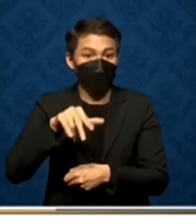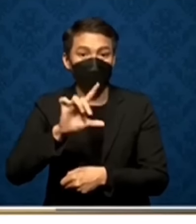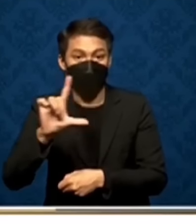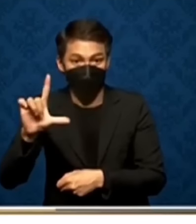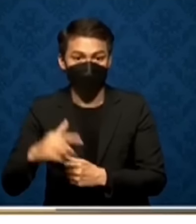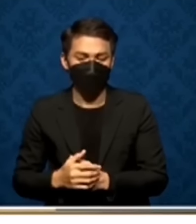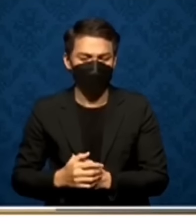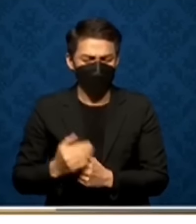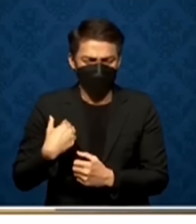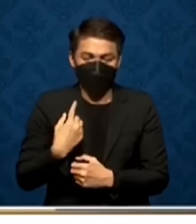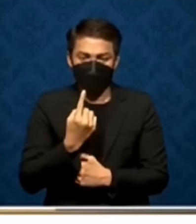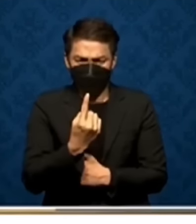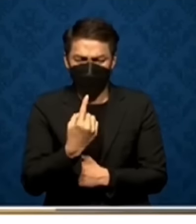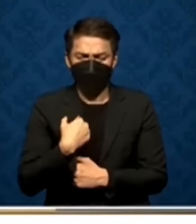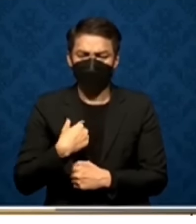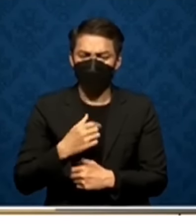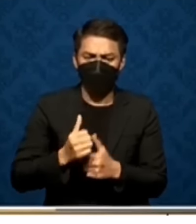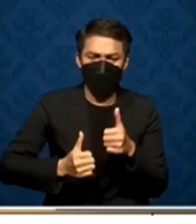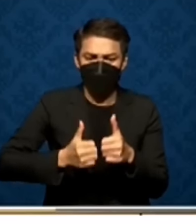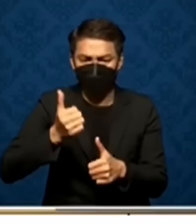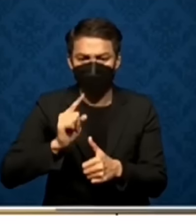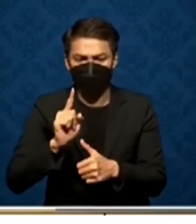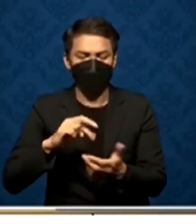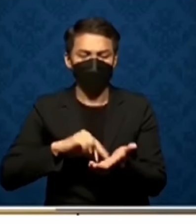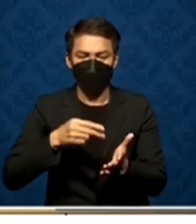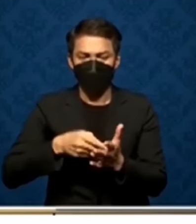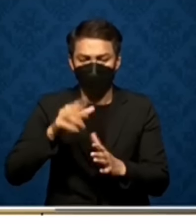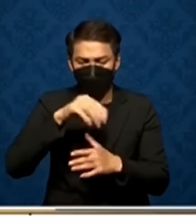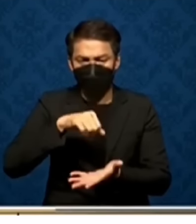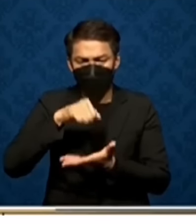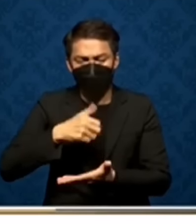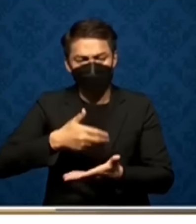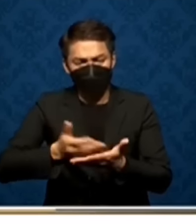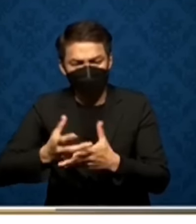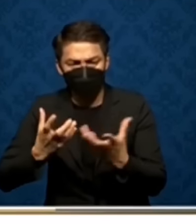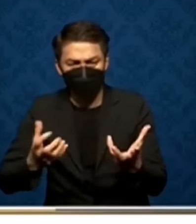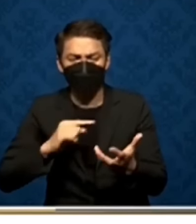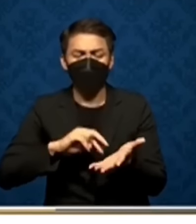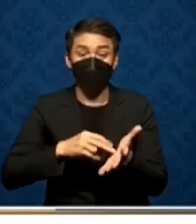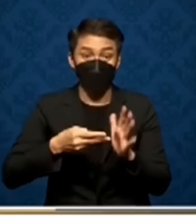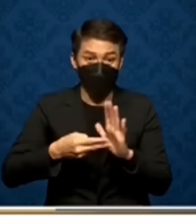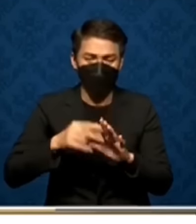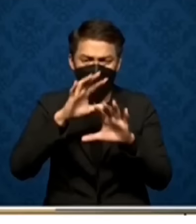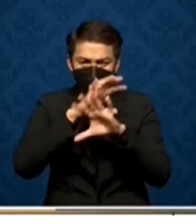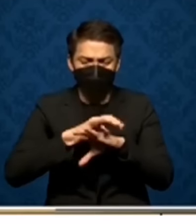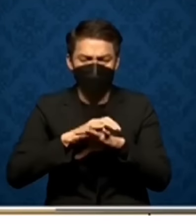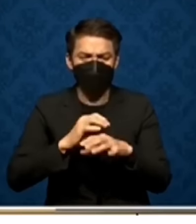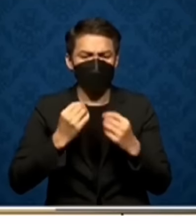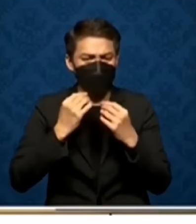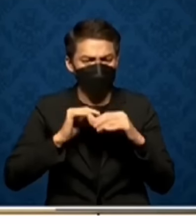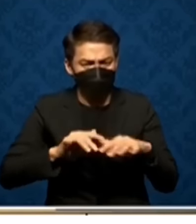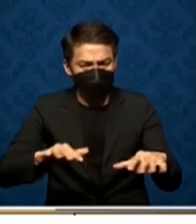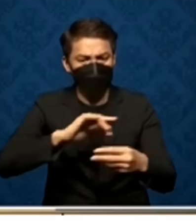งหนึ่งที่ผมคิดว่าเป็นความได้เปรียบเราเป็นประเทศที่เป็นช้อปปิ้งพาราไดซ์เรามีธรรมชาติที่สวยงามแล้วผมคิดว่าสิ่งที่ชา